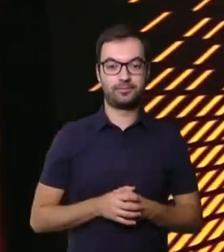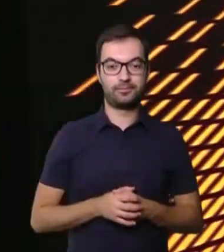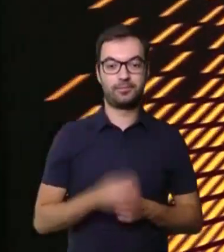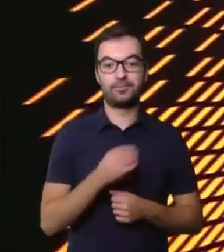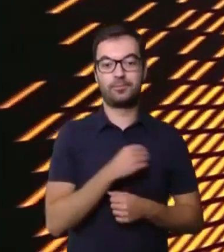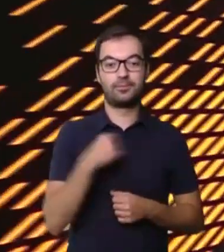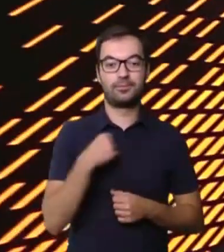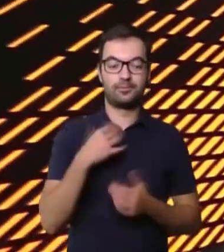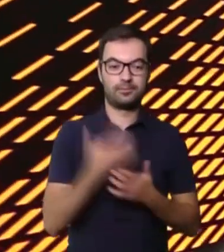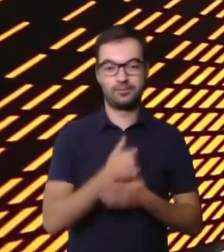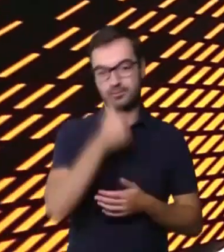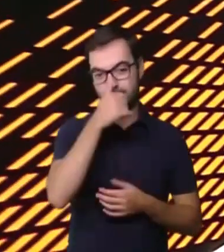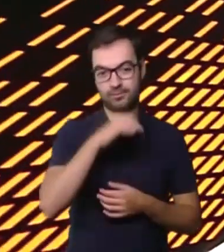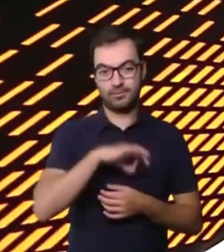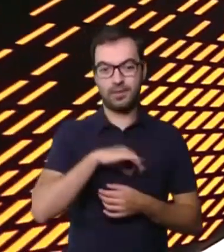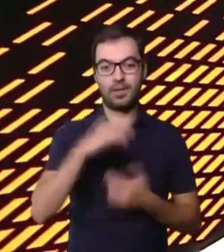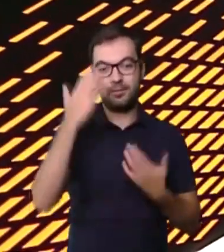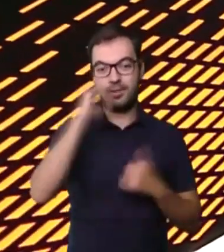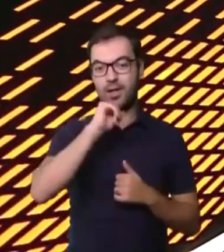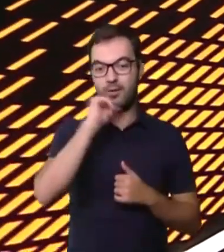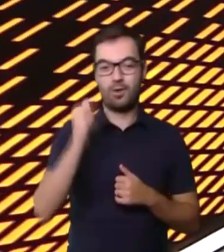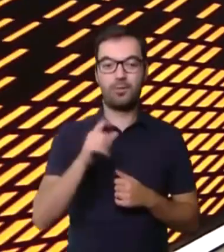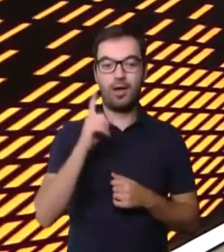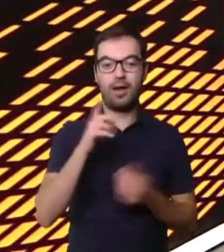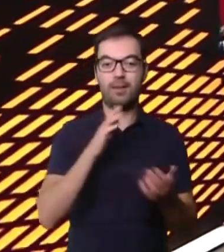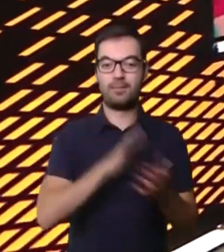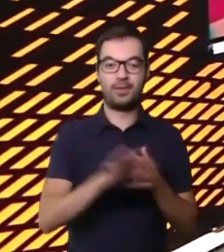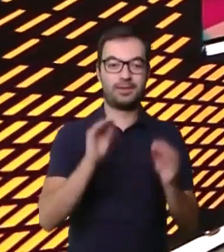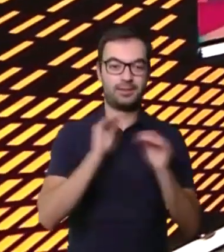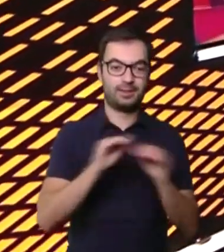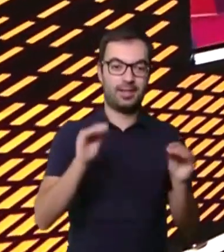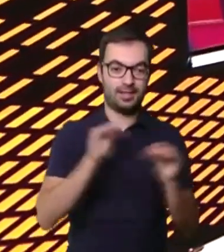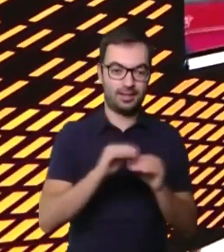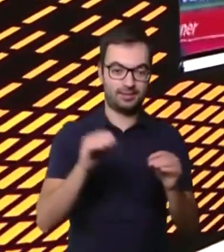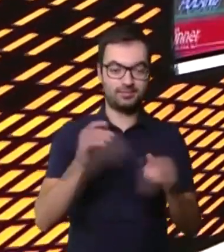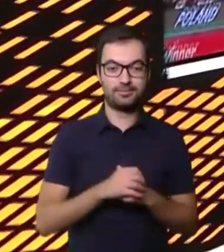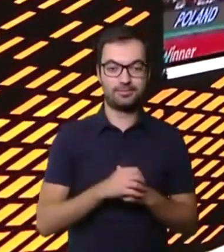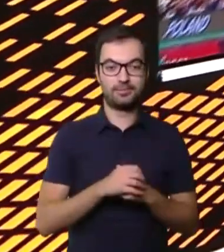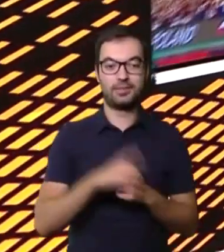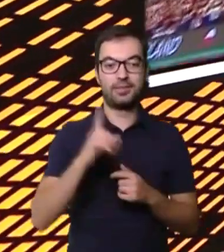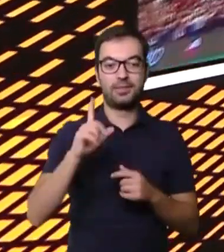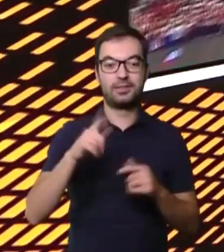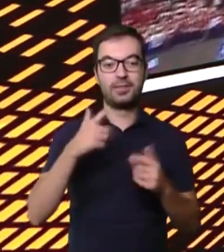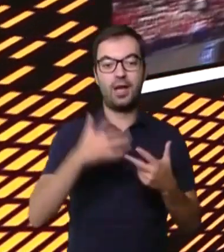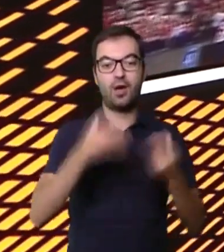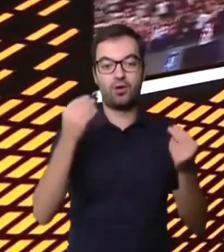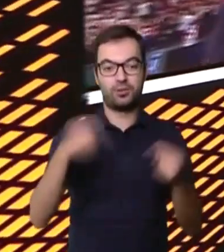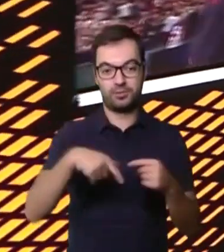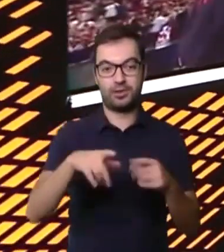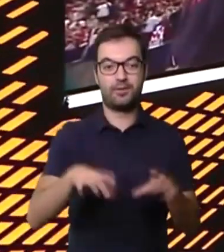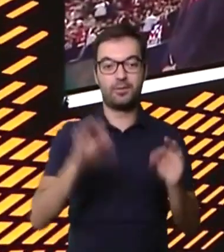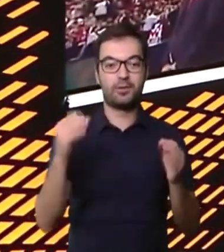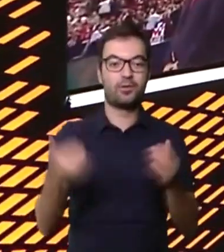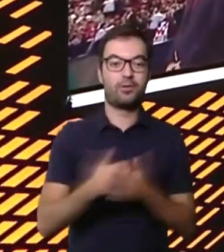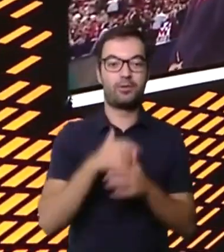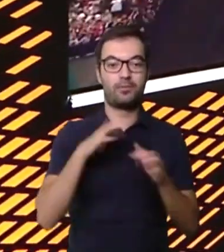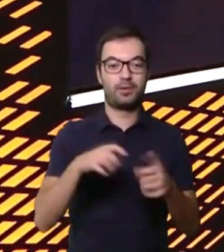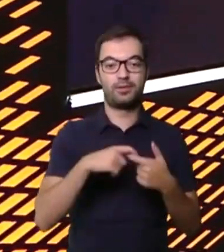Polska z brązowym medalem Mistrzostw Europy, ale bez trenera siatkarzy i siatkarek. A za 8 dni wybory nowego prezesa